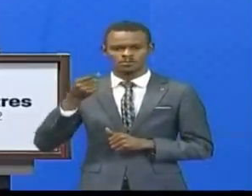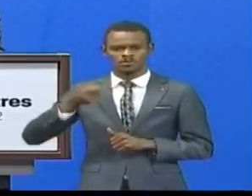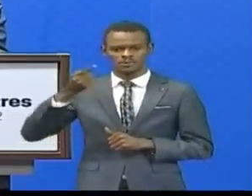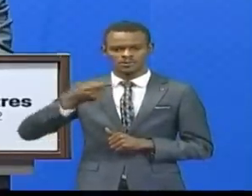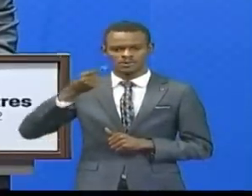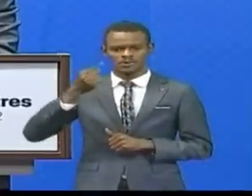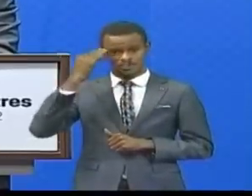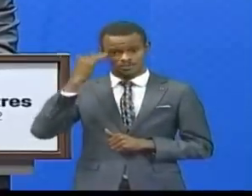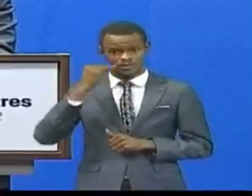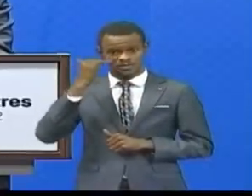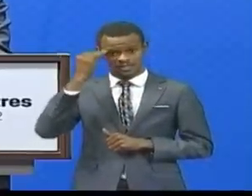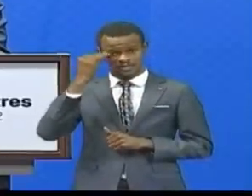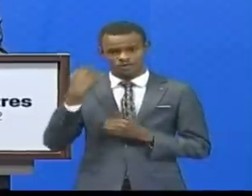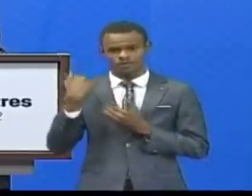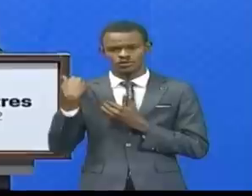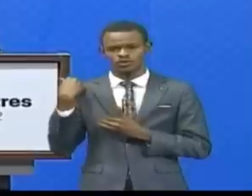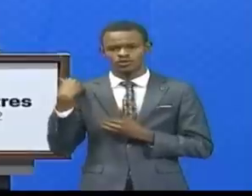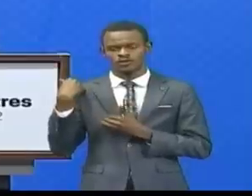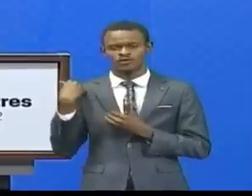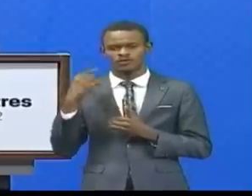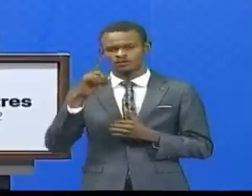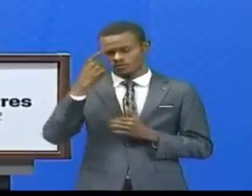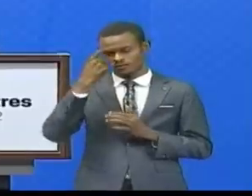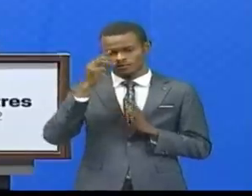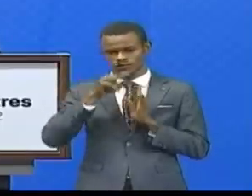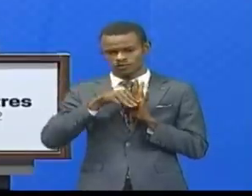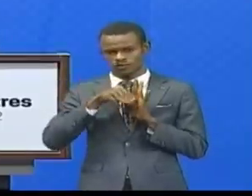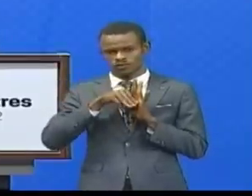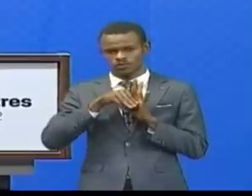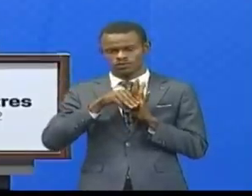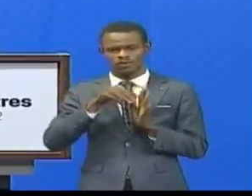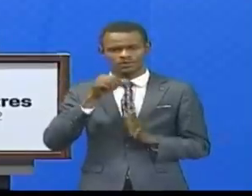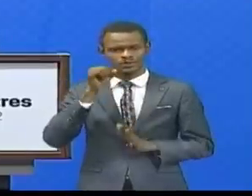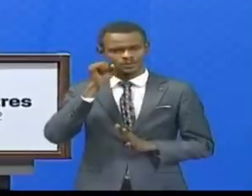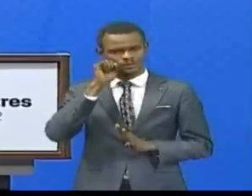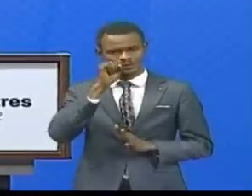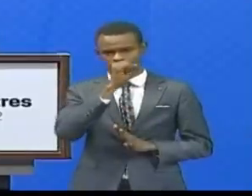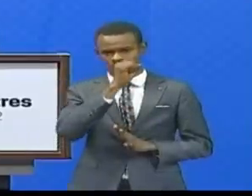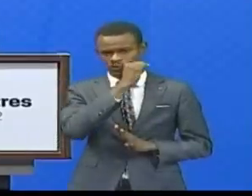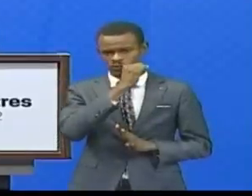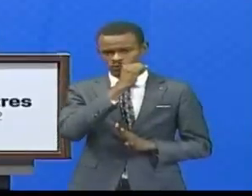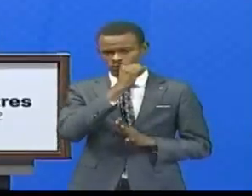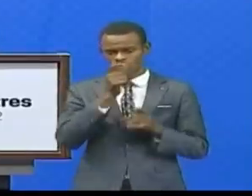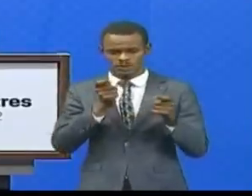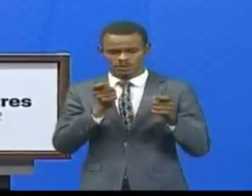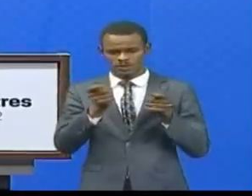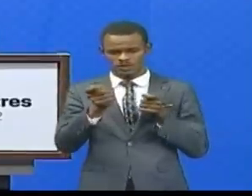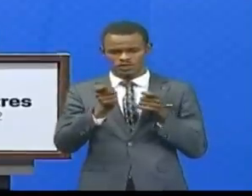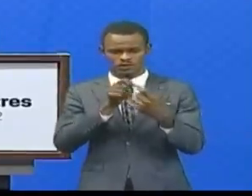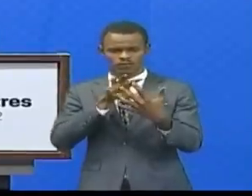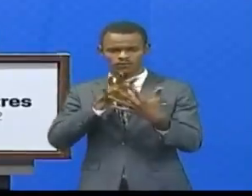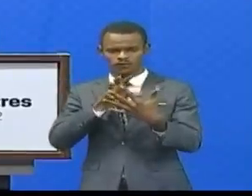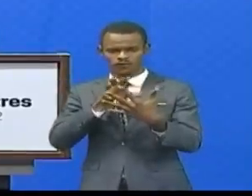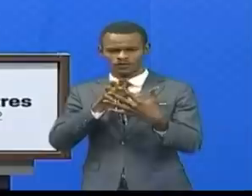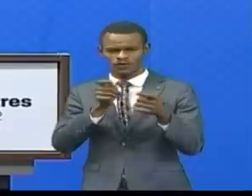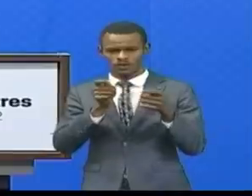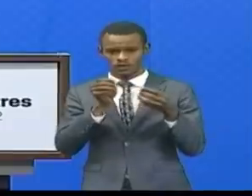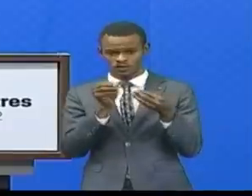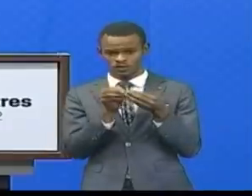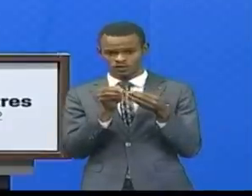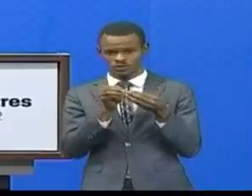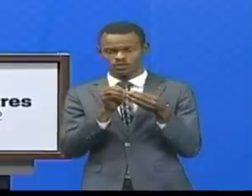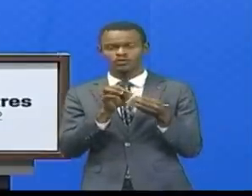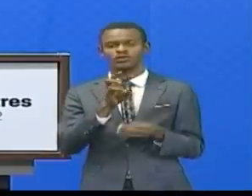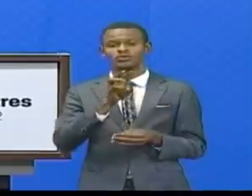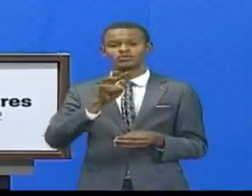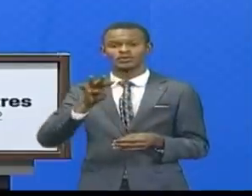Samalukonde-Kyenge, a présidé en visioconférence la 74e réunion du Conseil des ministres du gouvernement de